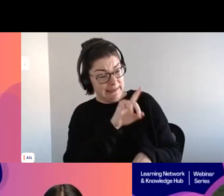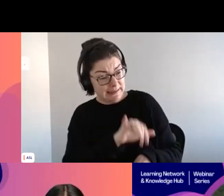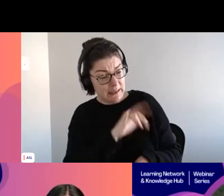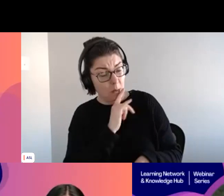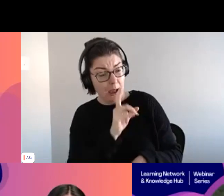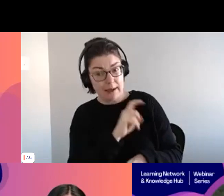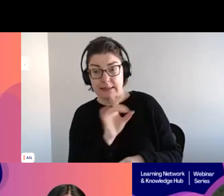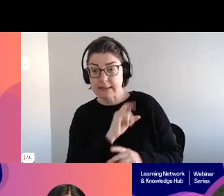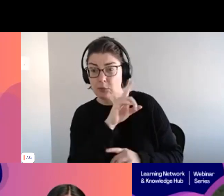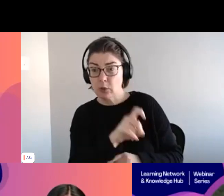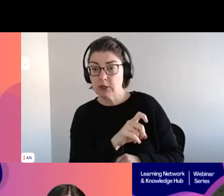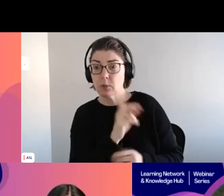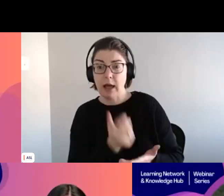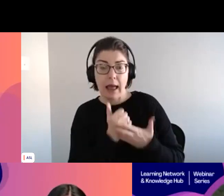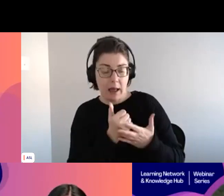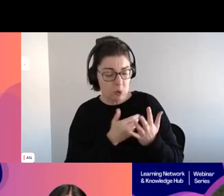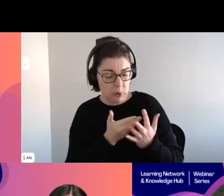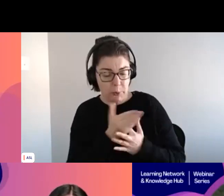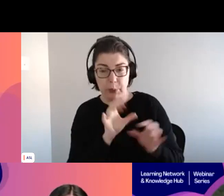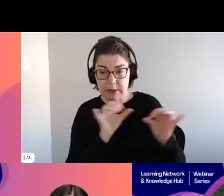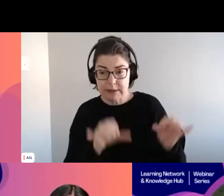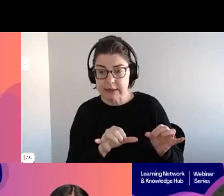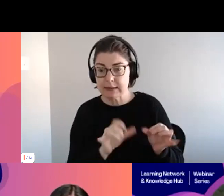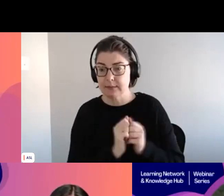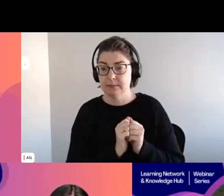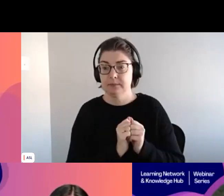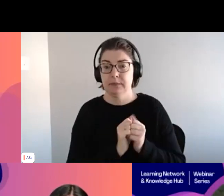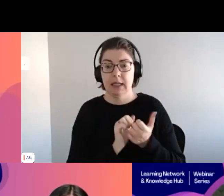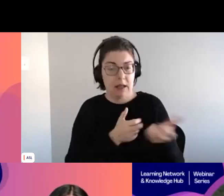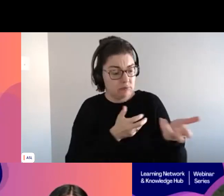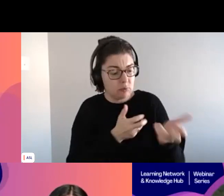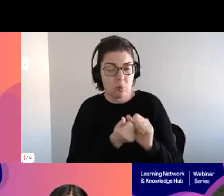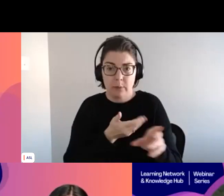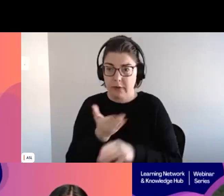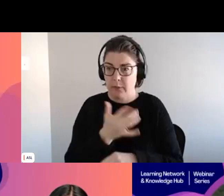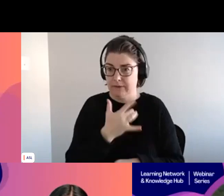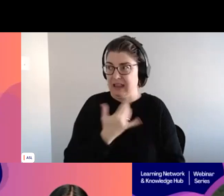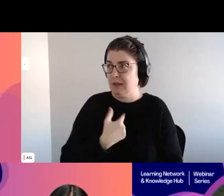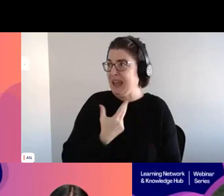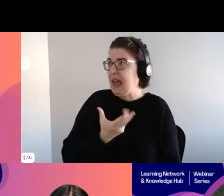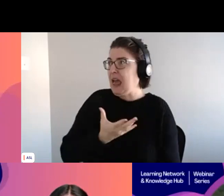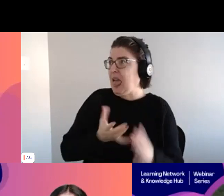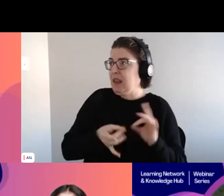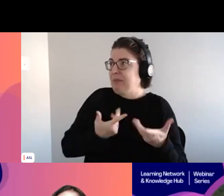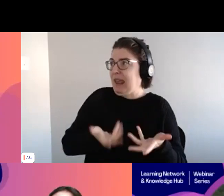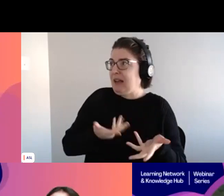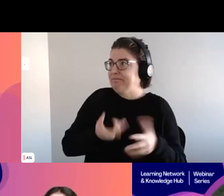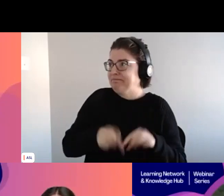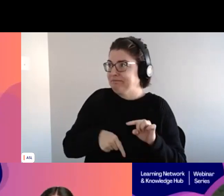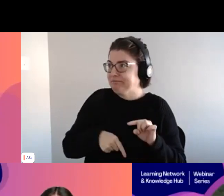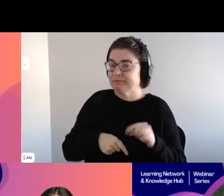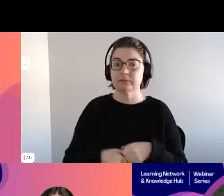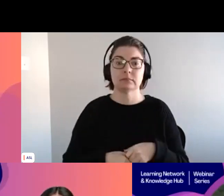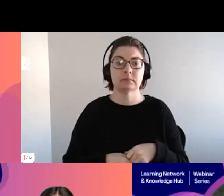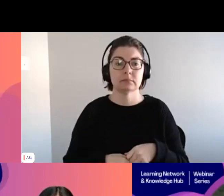question les choses qui ont permis vous ont permis de naviguer d'un système avec les professionnels lorsque vous avez découvert